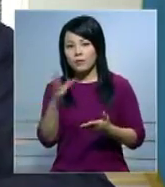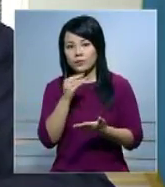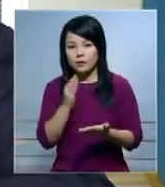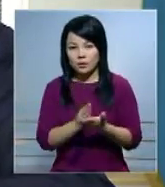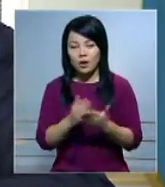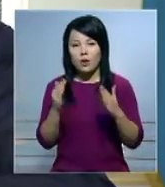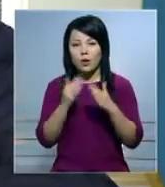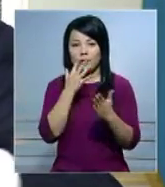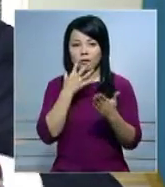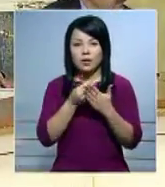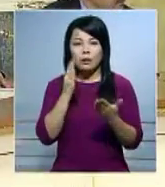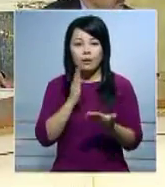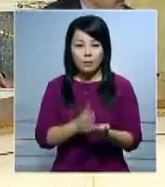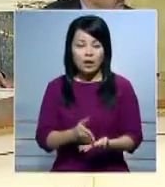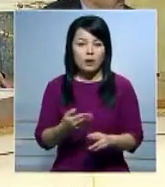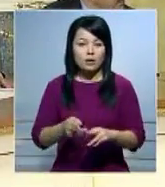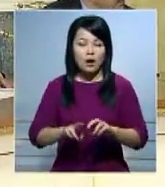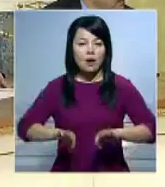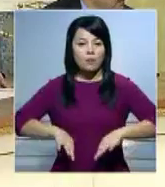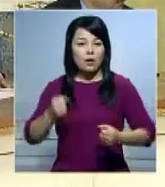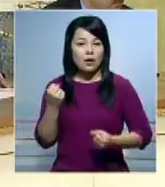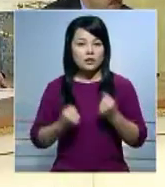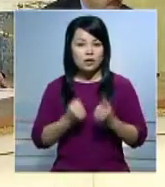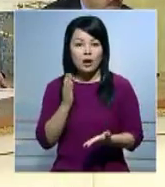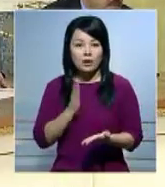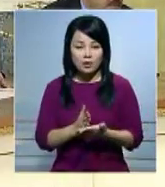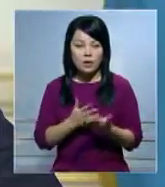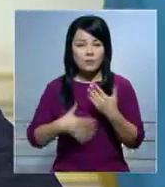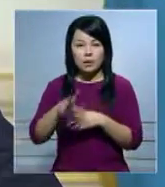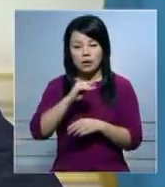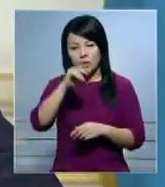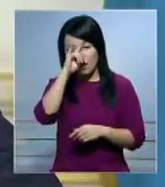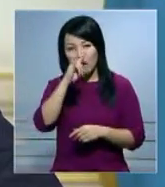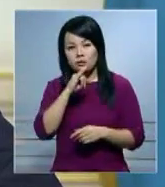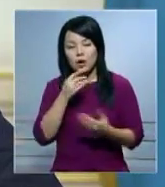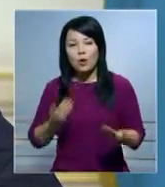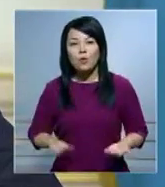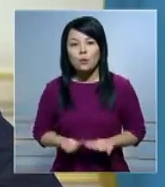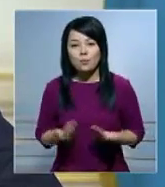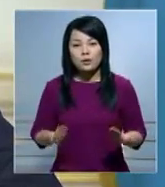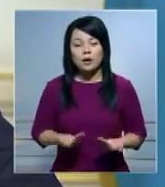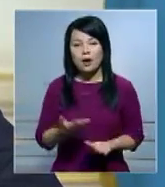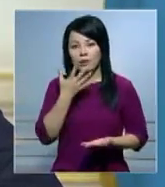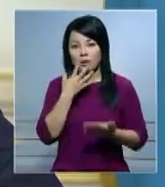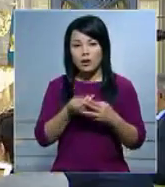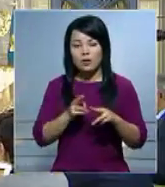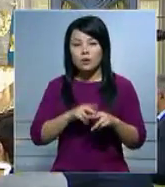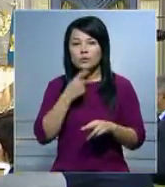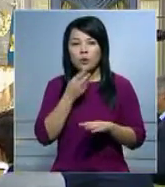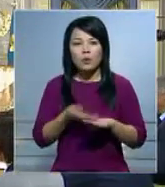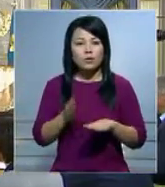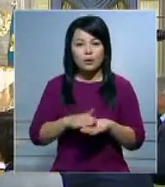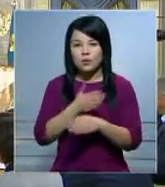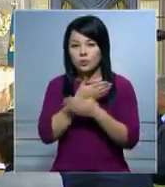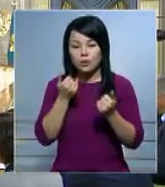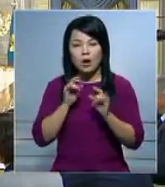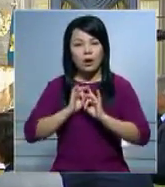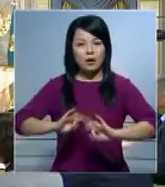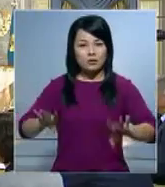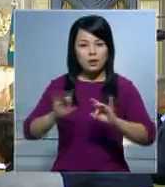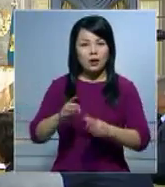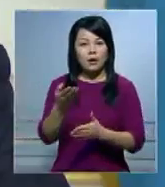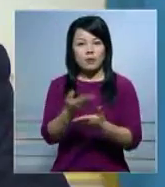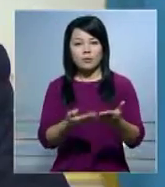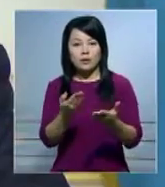бар, астында машинесі бар. Әр қазақтың өмірінде бұндай жағдай болған жоқ. Түсіндіре білуіміз